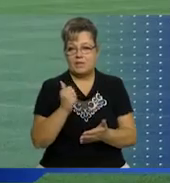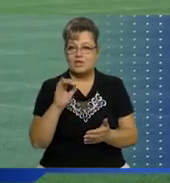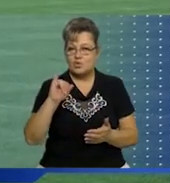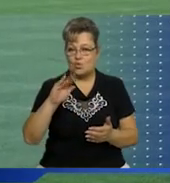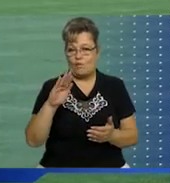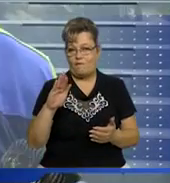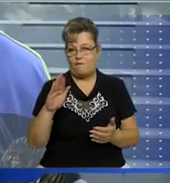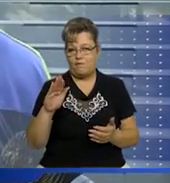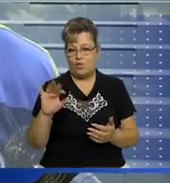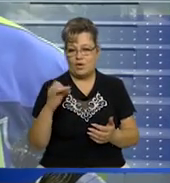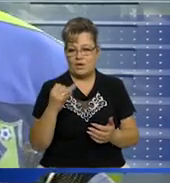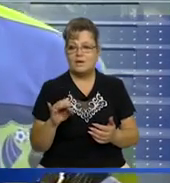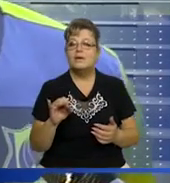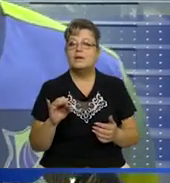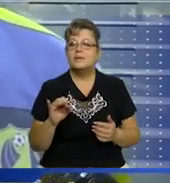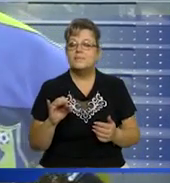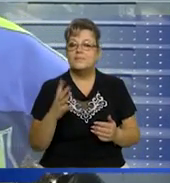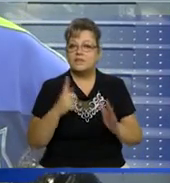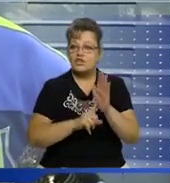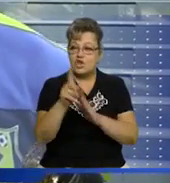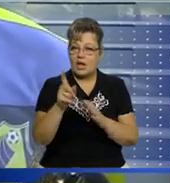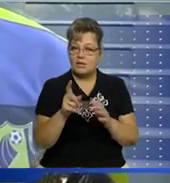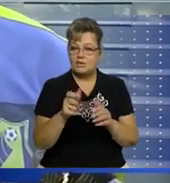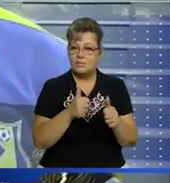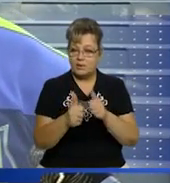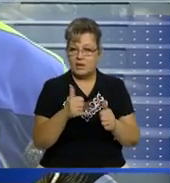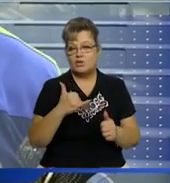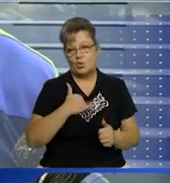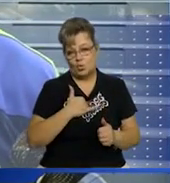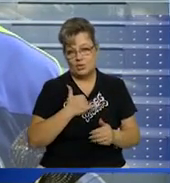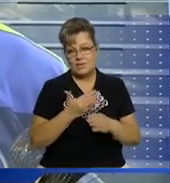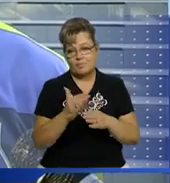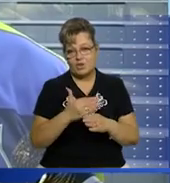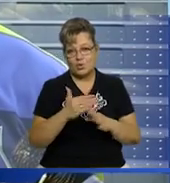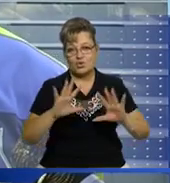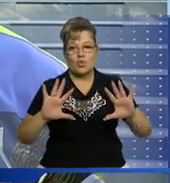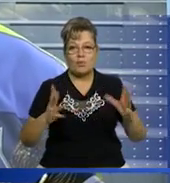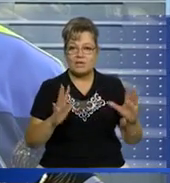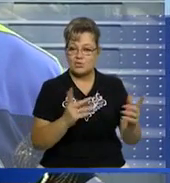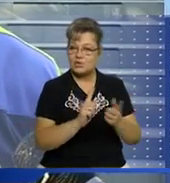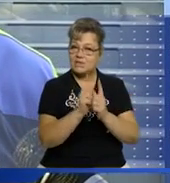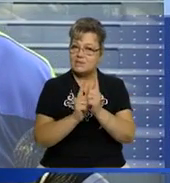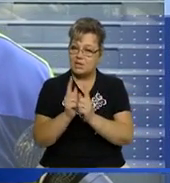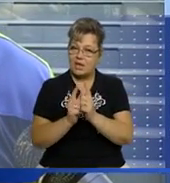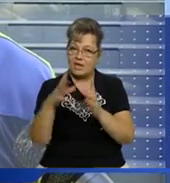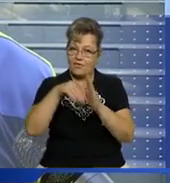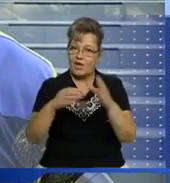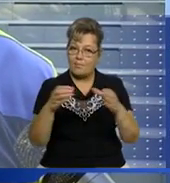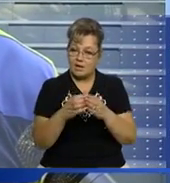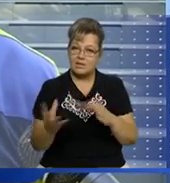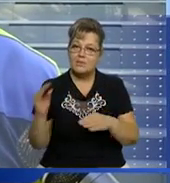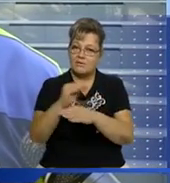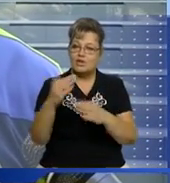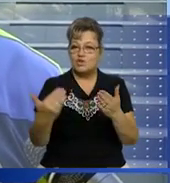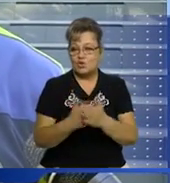Уфой. Сейчас только начало чемпионата, и у нас потихоньку происходят изменения в команде, добавляются